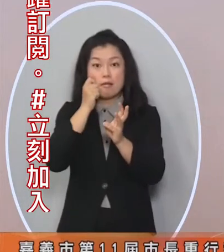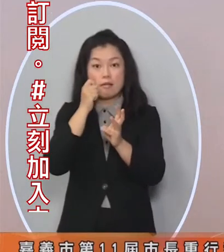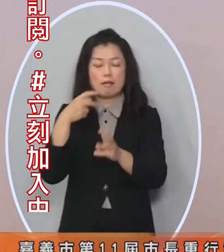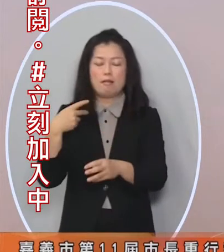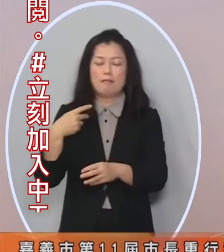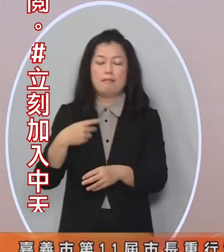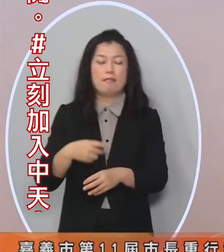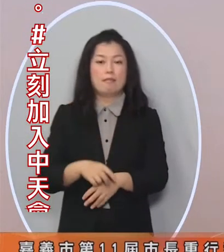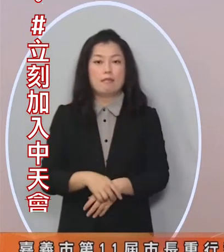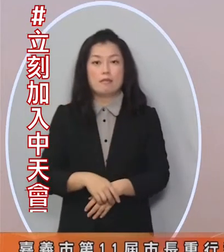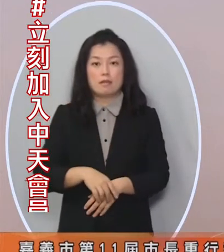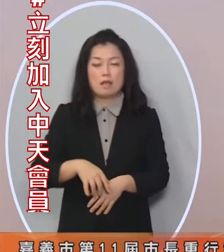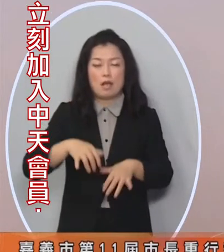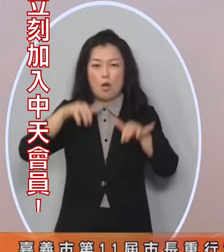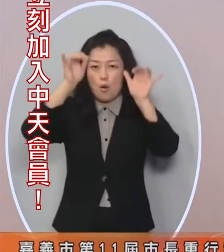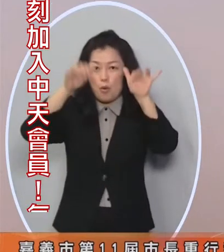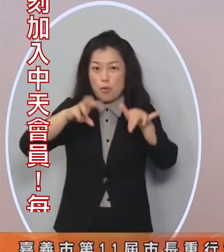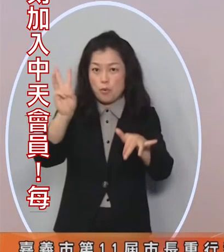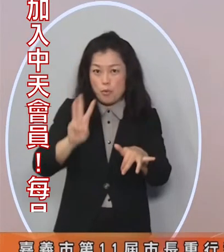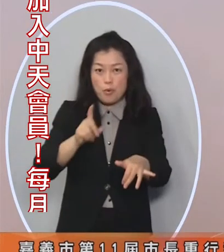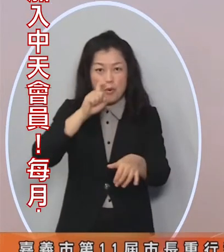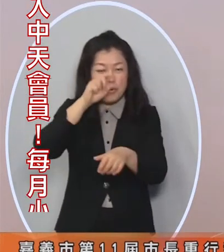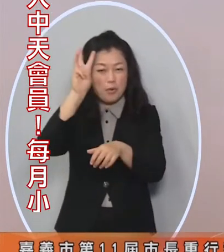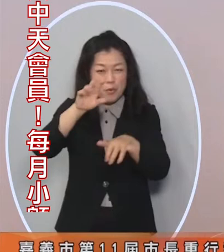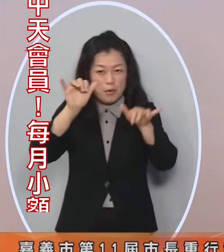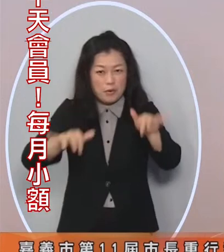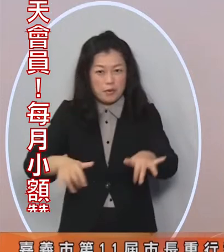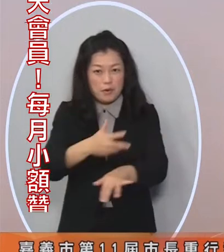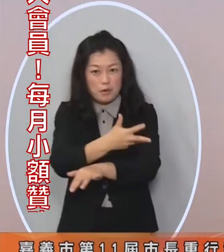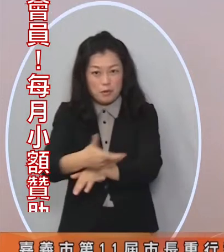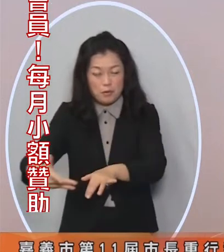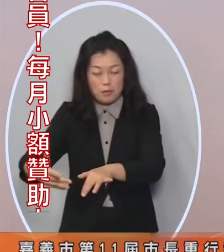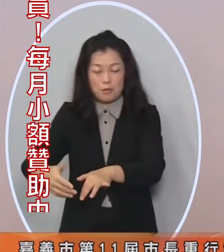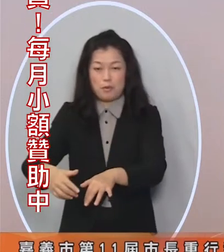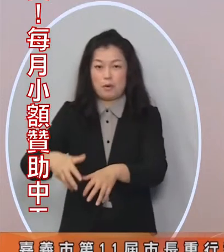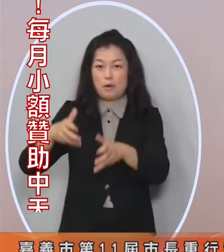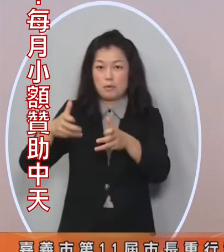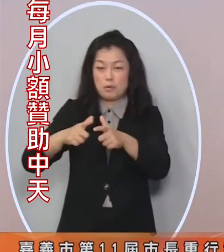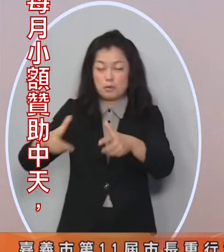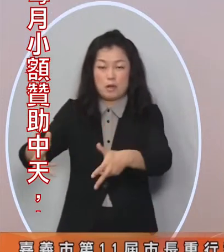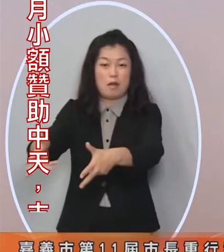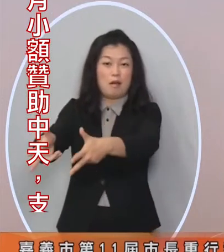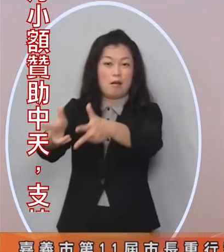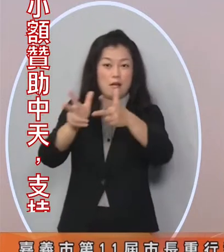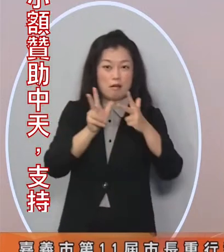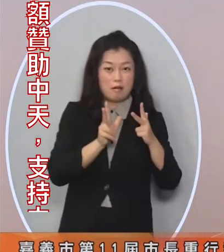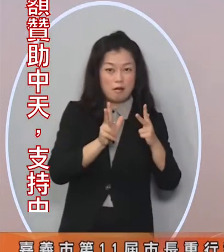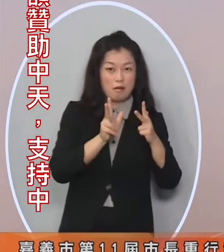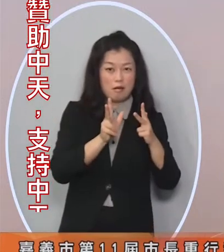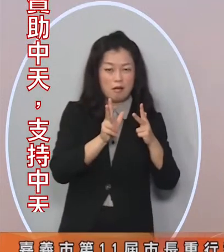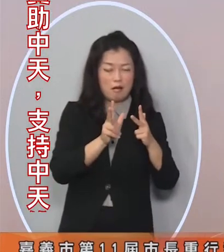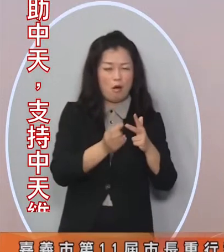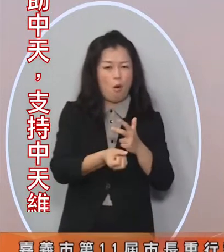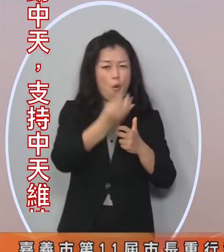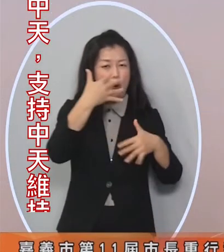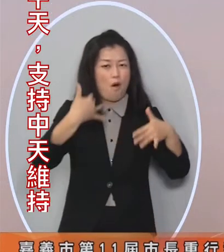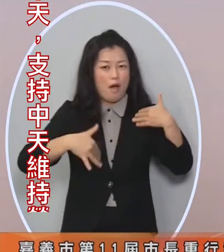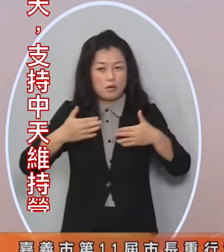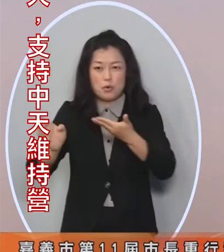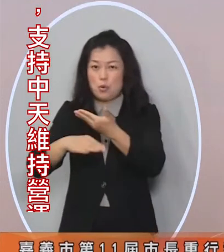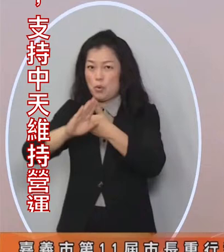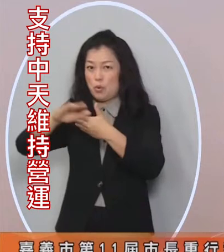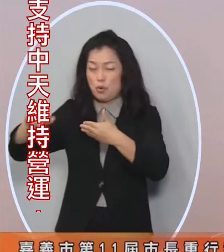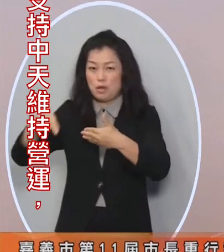水下水道、雨水下水道、重大连外桥梁、华兴桥、咱的罗山桥，拢已经完